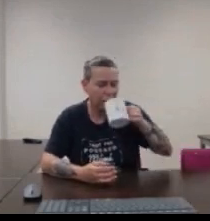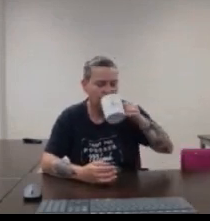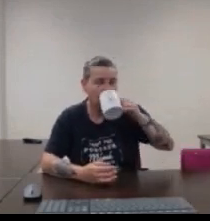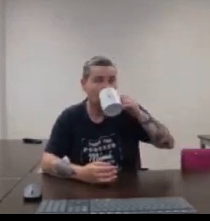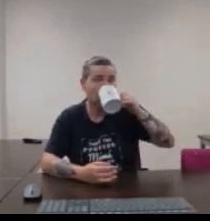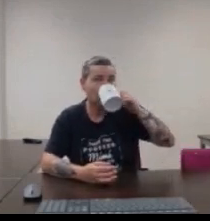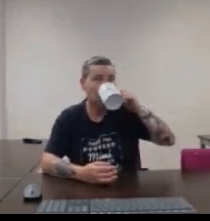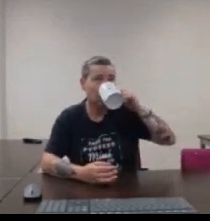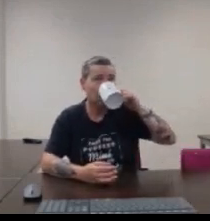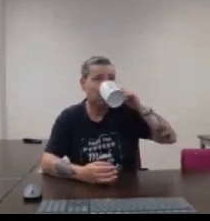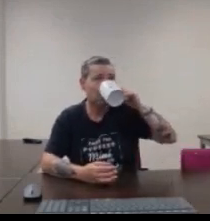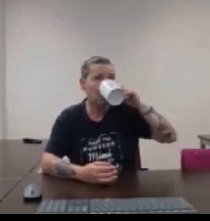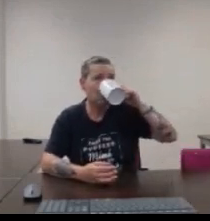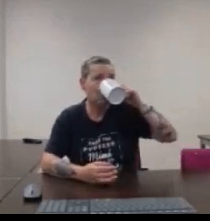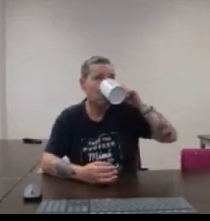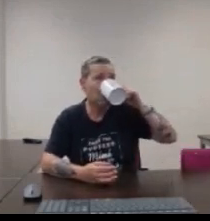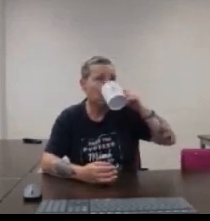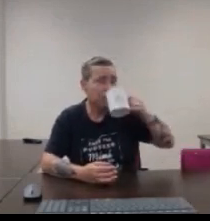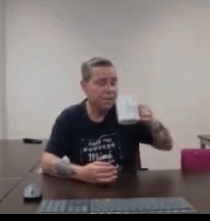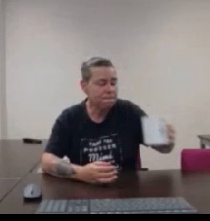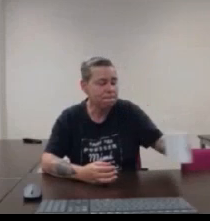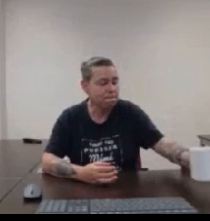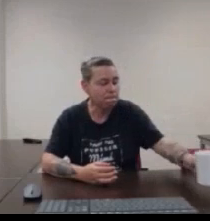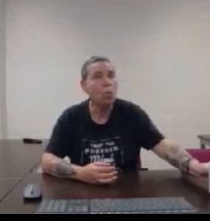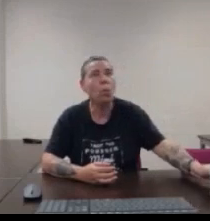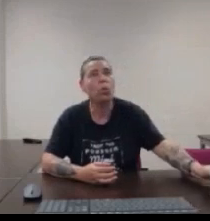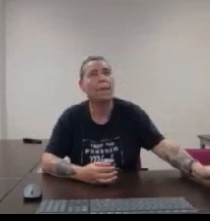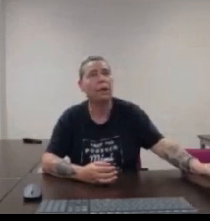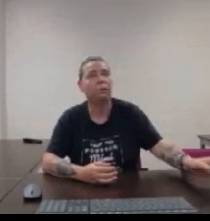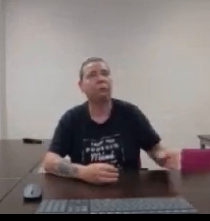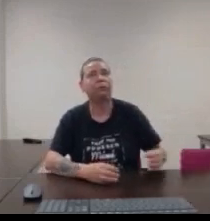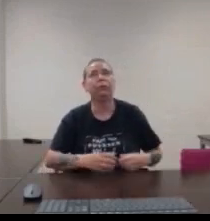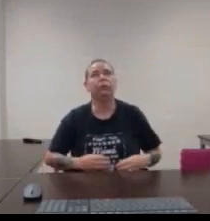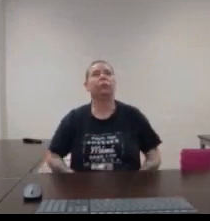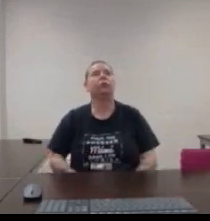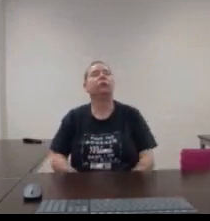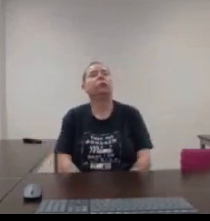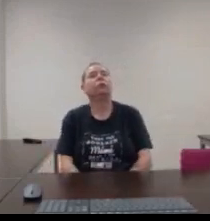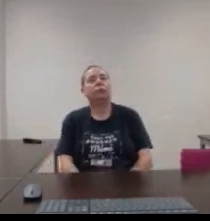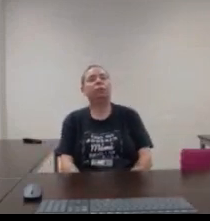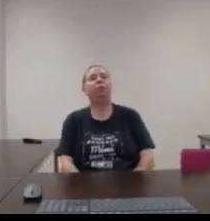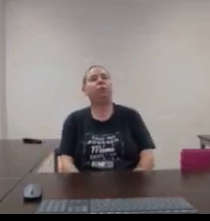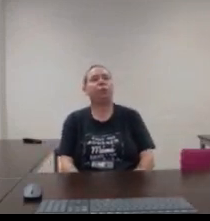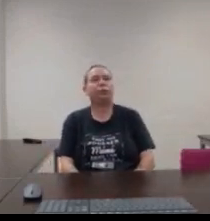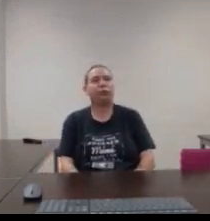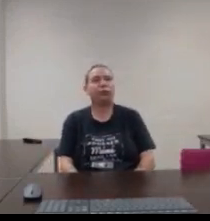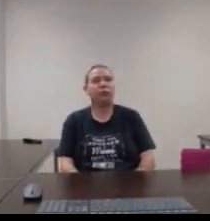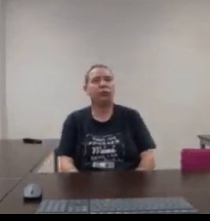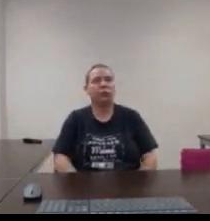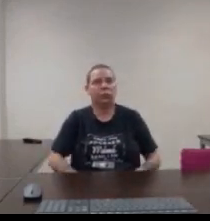partie conseil. Donc, on va, au niveau des éléments dont on va parler, on va d'abord vous faire un schéma un peu général de l'installation, entre